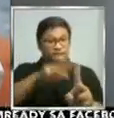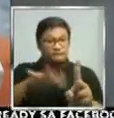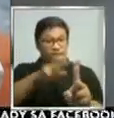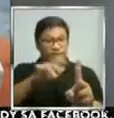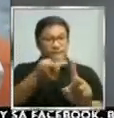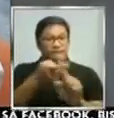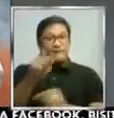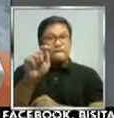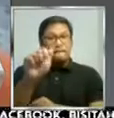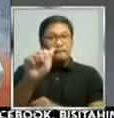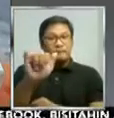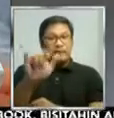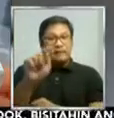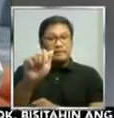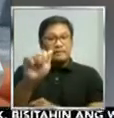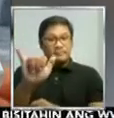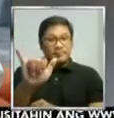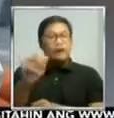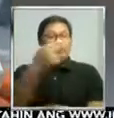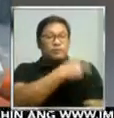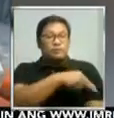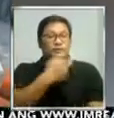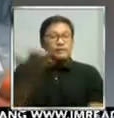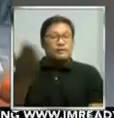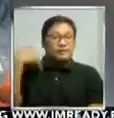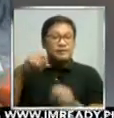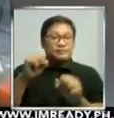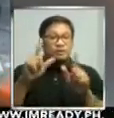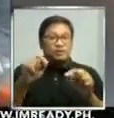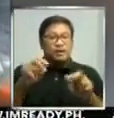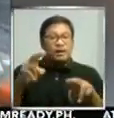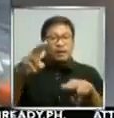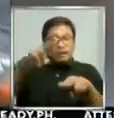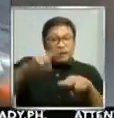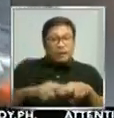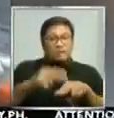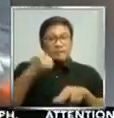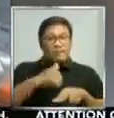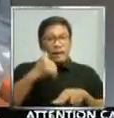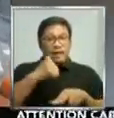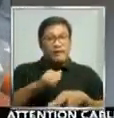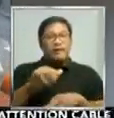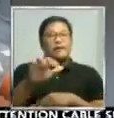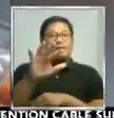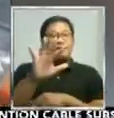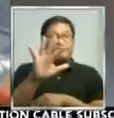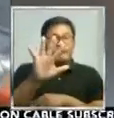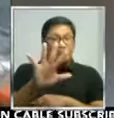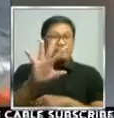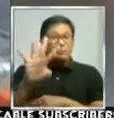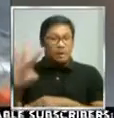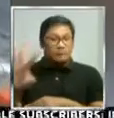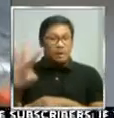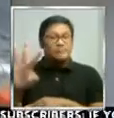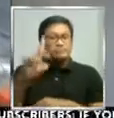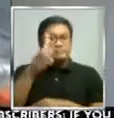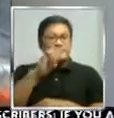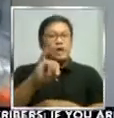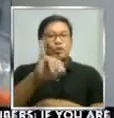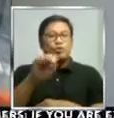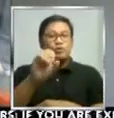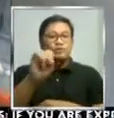Taytay Emergency Hospital nitong Sabado. Ang babaeng nakaupo sa ambulansya, ang 54 na taong gulang na si Josefina